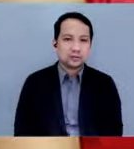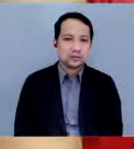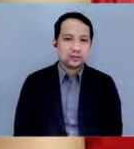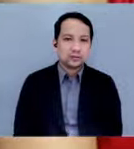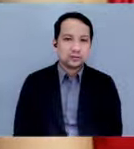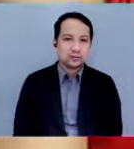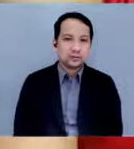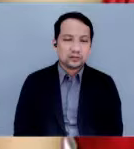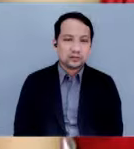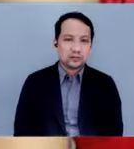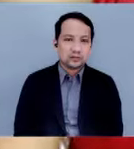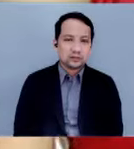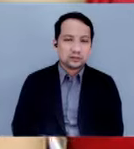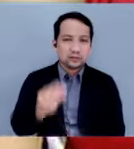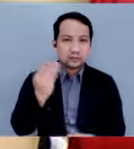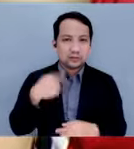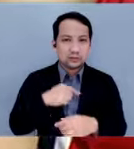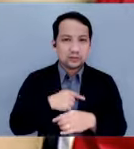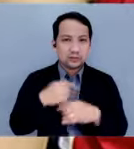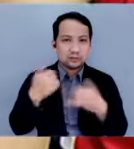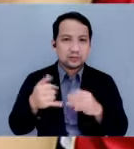tinrabaho talaga namin tong laro na to.